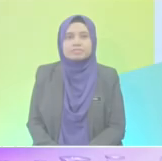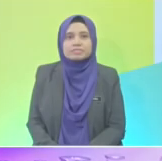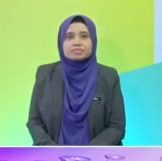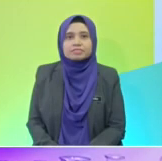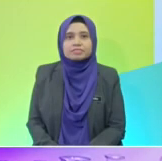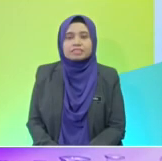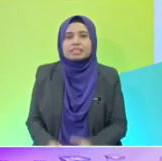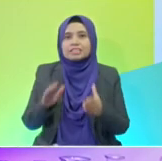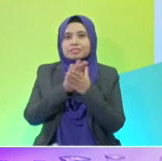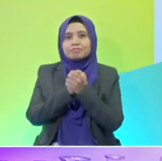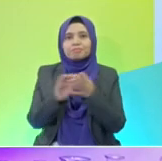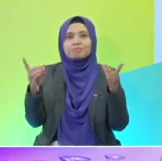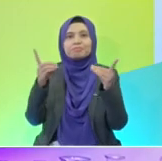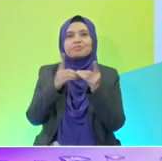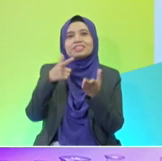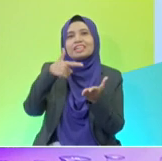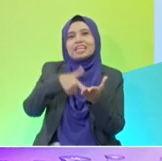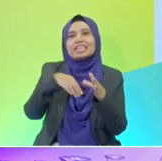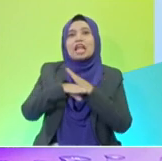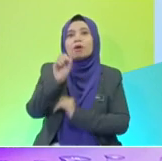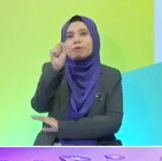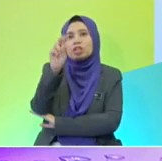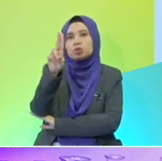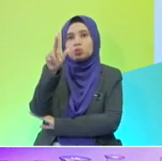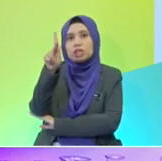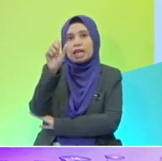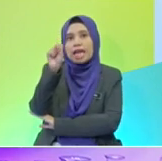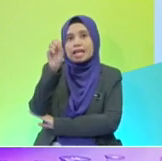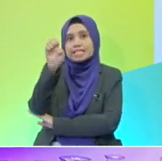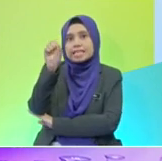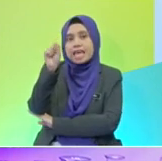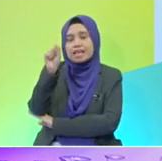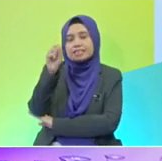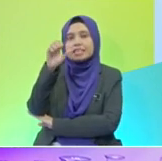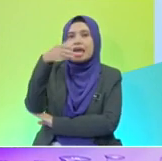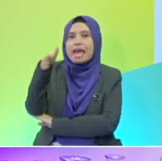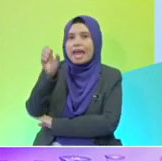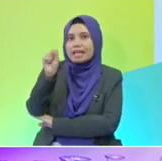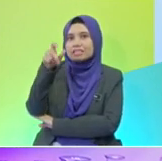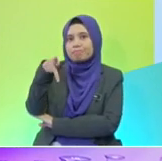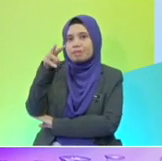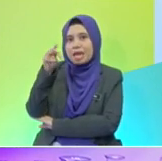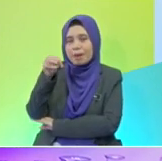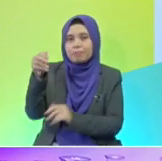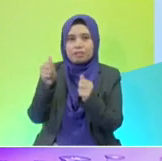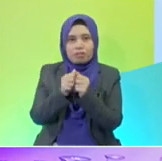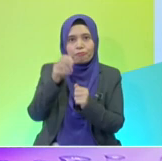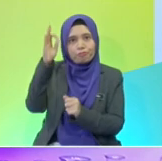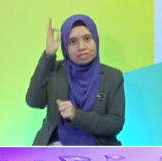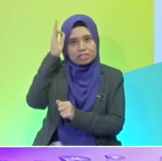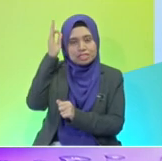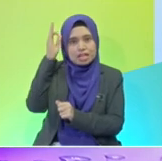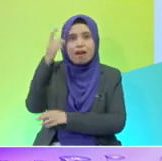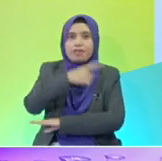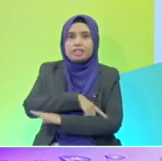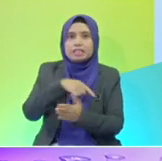selamat kembali menonton sukses SPM 2022 pecutan Anda masih lagi bersama dengan saya pada hari ini